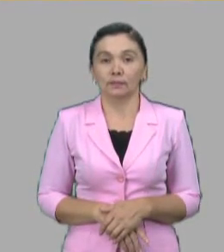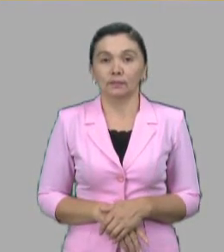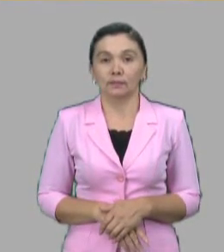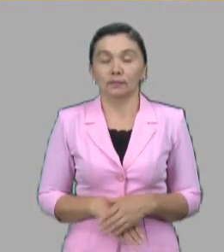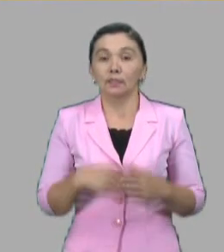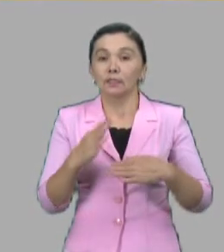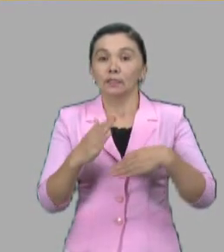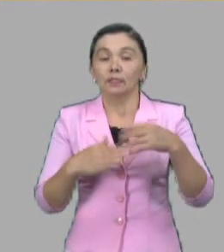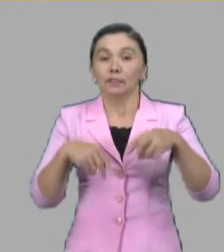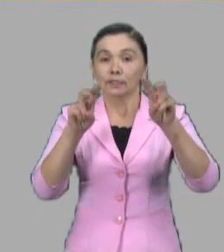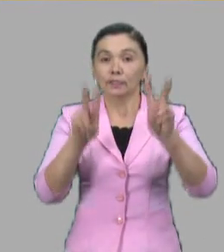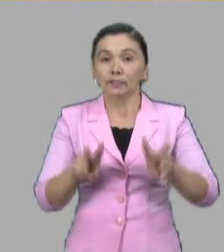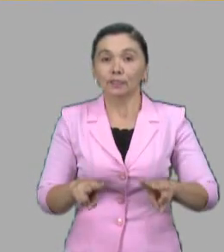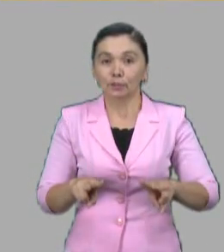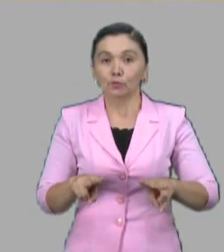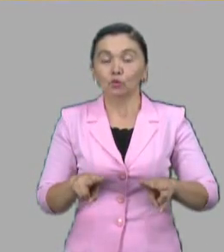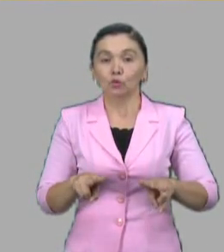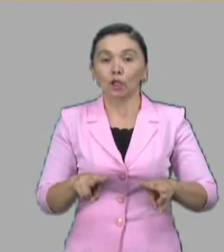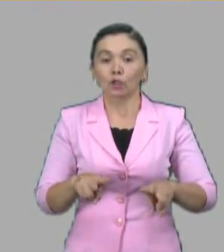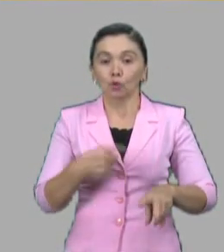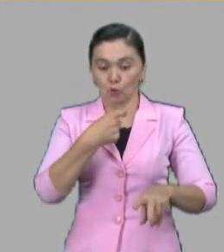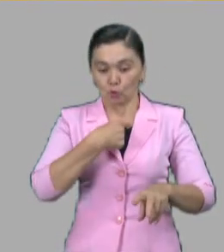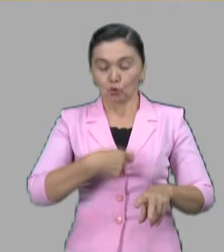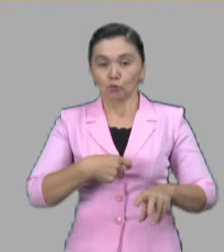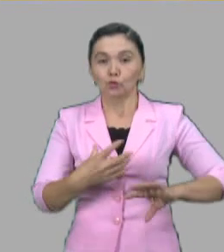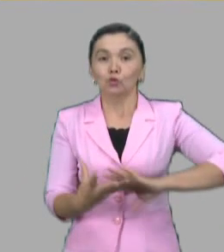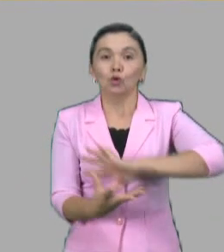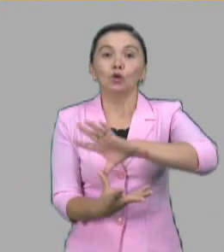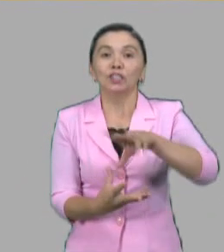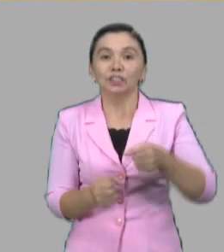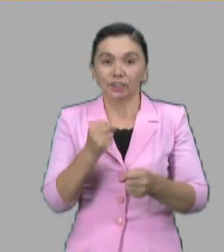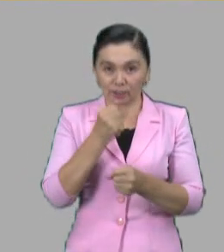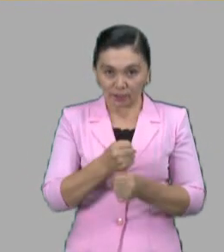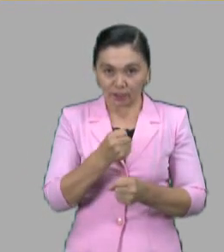Кесип тууралуу өзүбүзгө жыйынтык чыгардык.